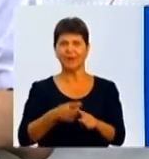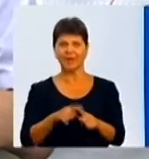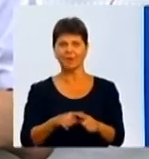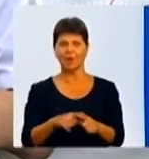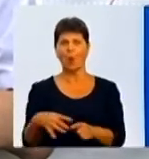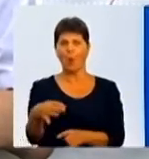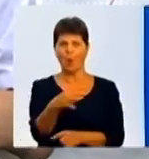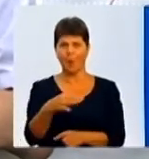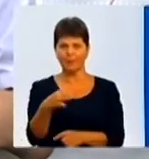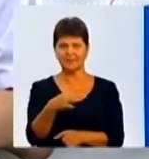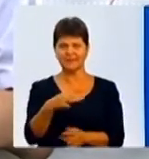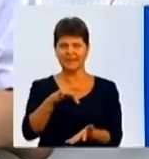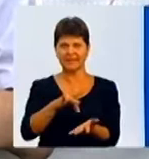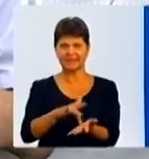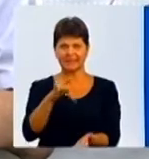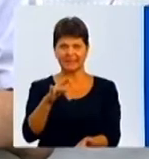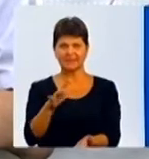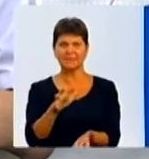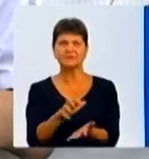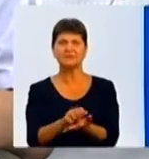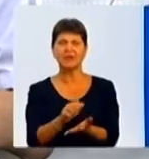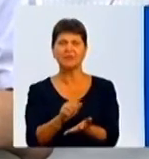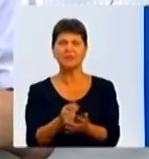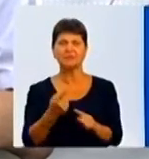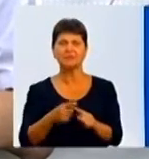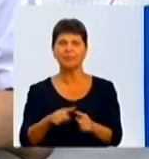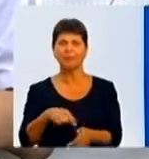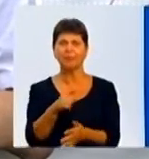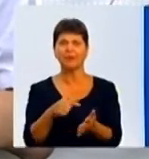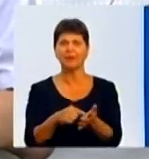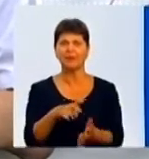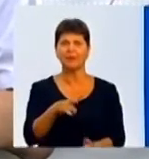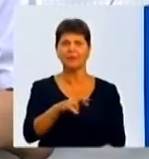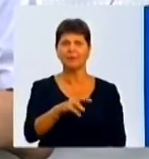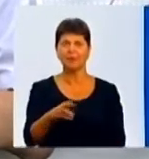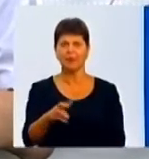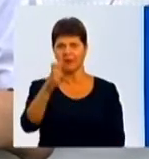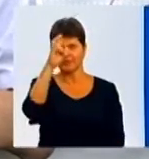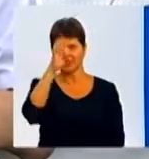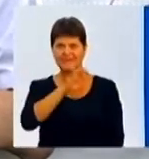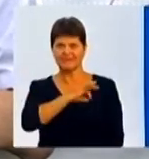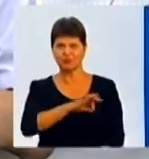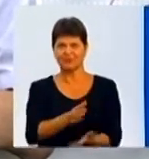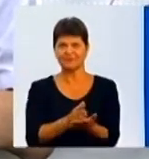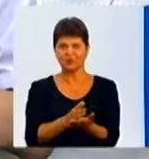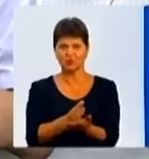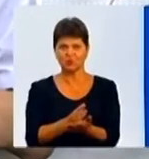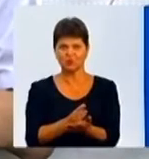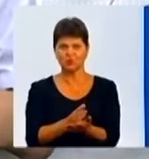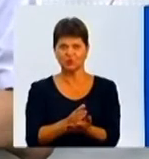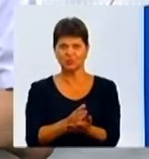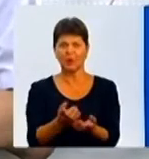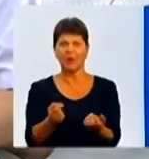обласний лабораторний центр, який займається цими питаннями, ну і Держпродспоживслужба, головне управління Держпродспоживслужби, яка